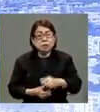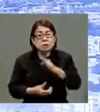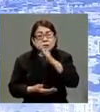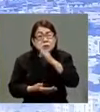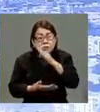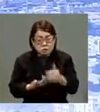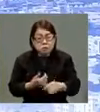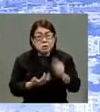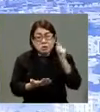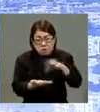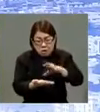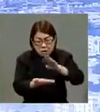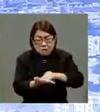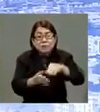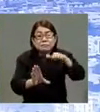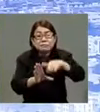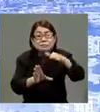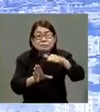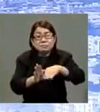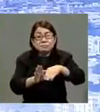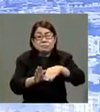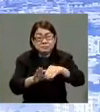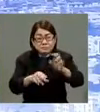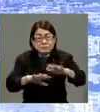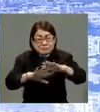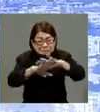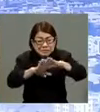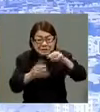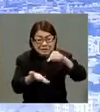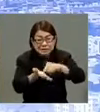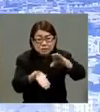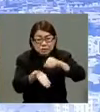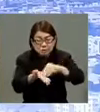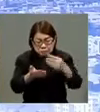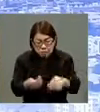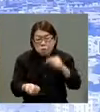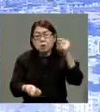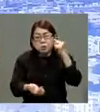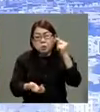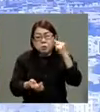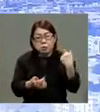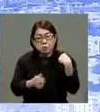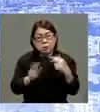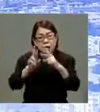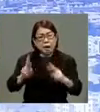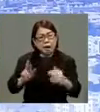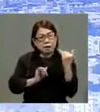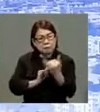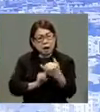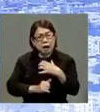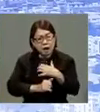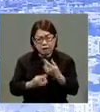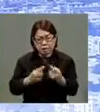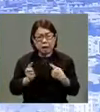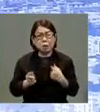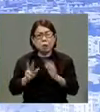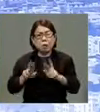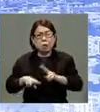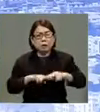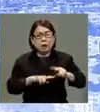แออัดหนาแน่นของผู้ใช้บริการดีต่อผู้ที่เปิดกิจการด้วยนะครับว่าเราก็ไ